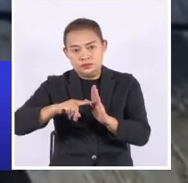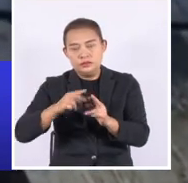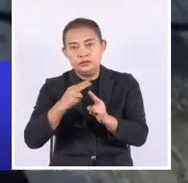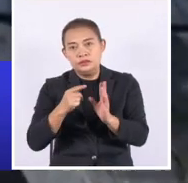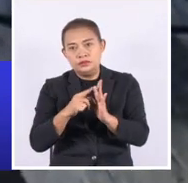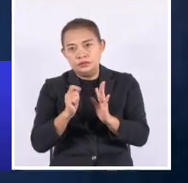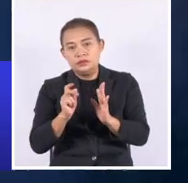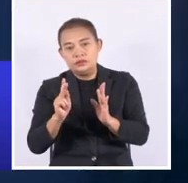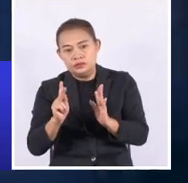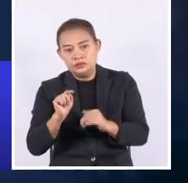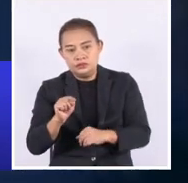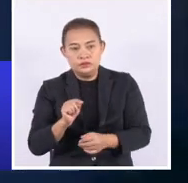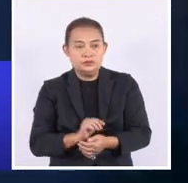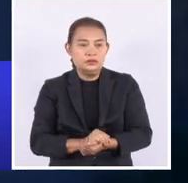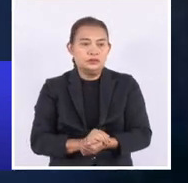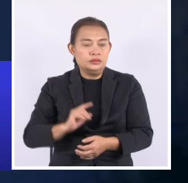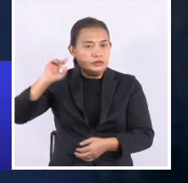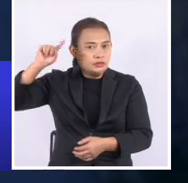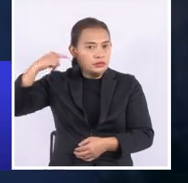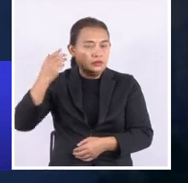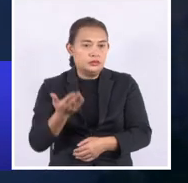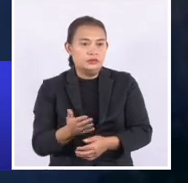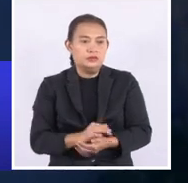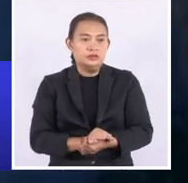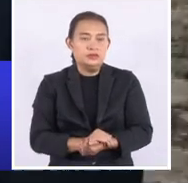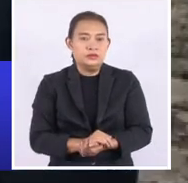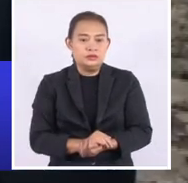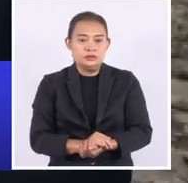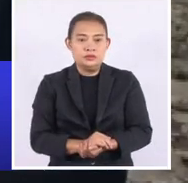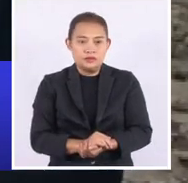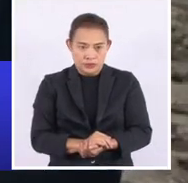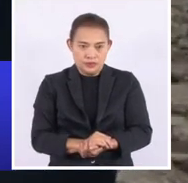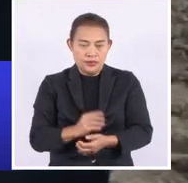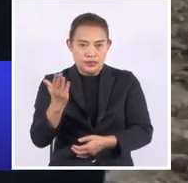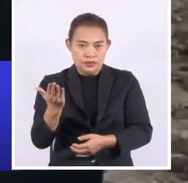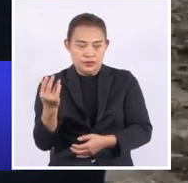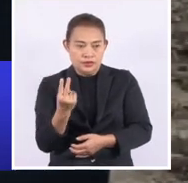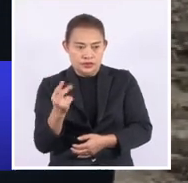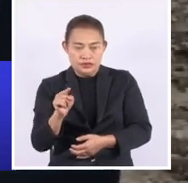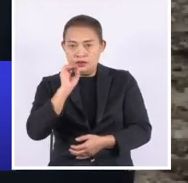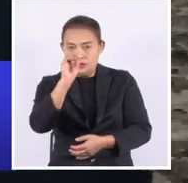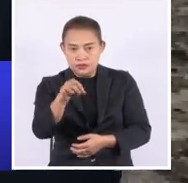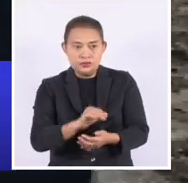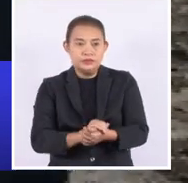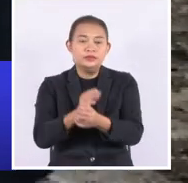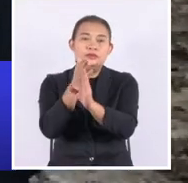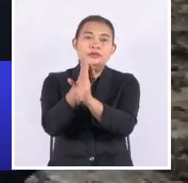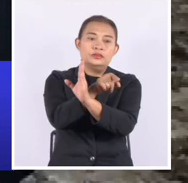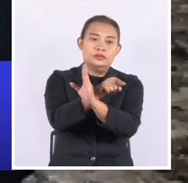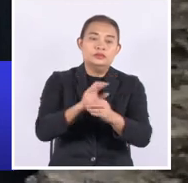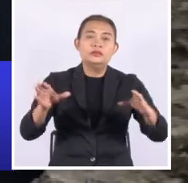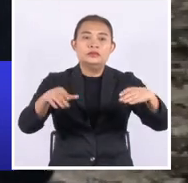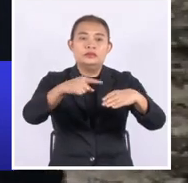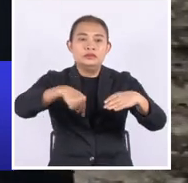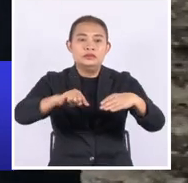างแสนนี่นะครับโดยนางสาวละพัทรดานะครับแล้วก็คุณอิทธิพัฒน์เนี่ยบอกว่าก่อนหน้านี้ตัวเขาและก็ในกลุ่มเนี่ยเ